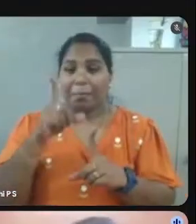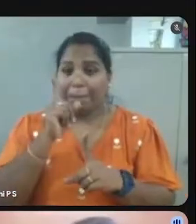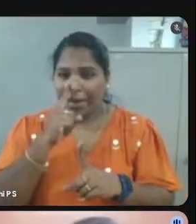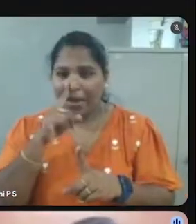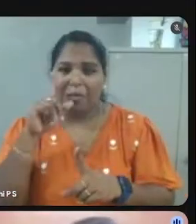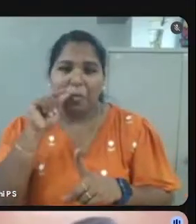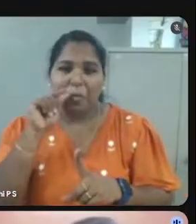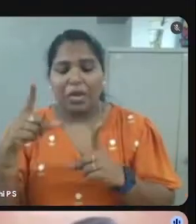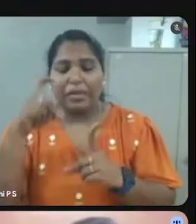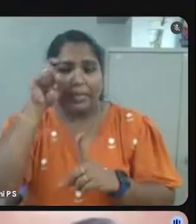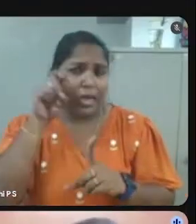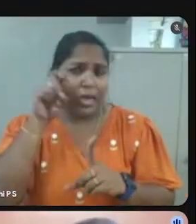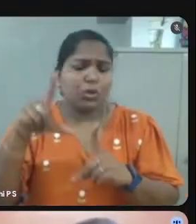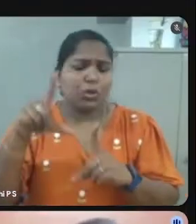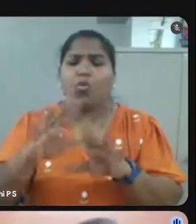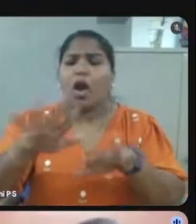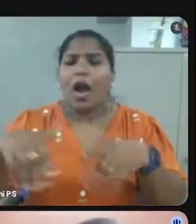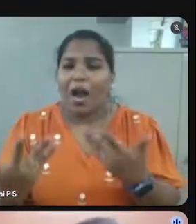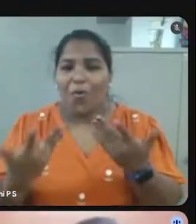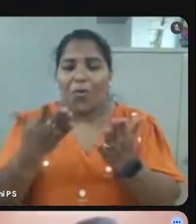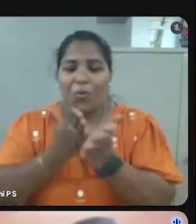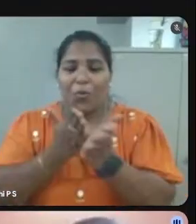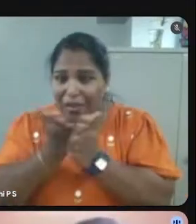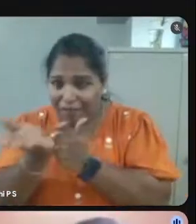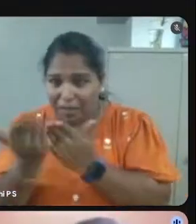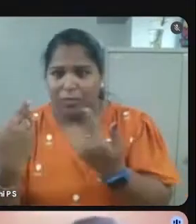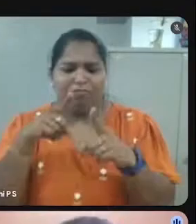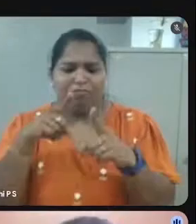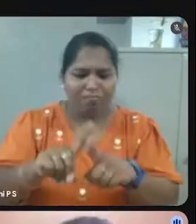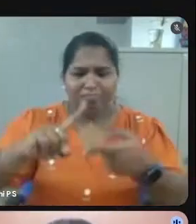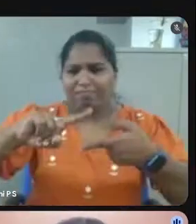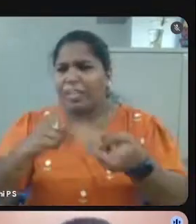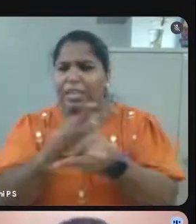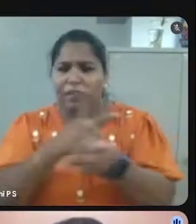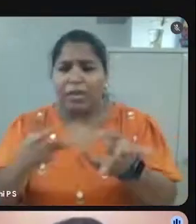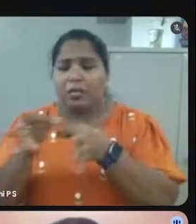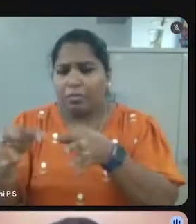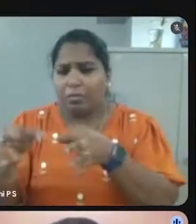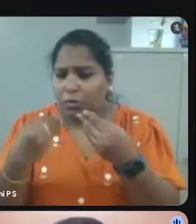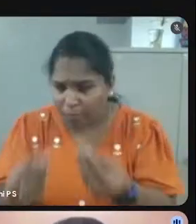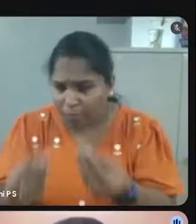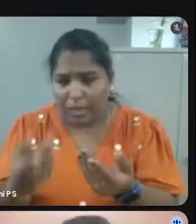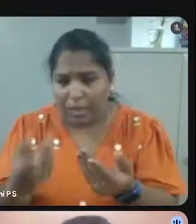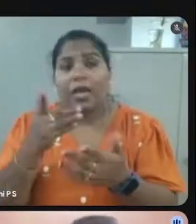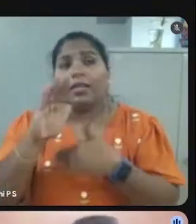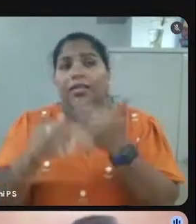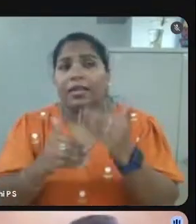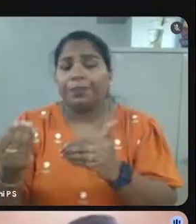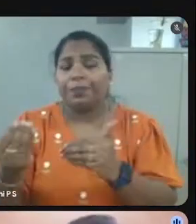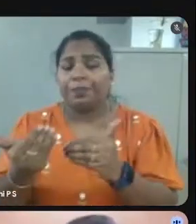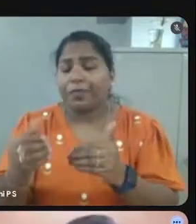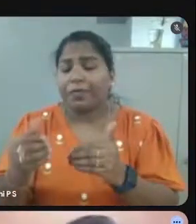ബി മസ്കുലർ ഡിസ്ട്രോഫിയുള്ള ആൾക്കാർക്ക് വലുതാവുള്ള ഈക്വൽ പാർട്ട്നേഴ്സിന്റെ ആക്ടിവിറ്റി